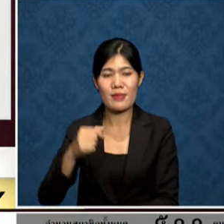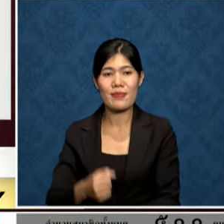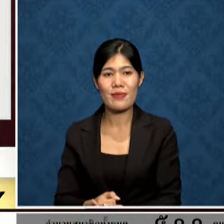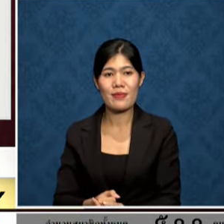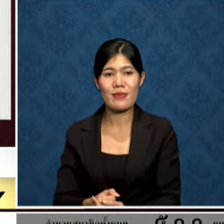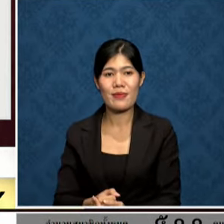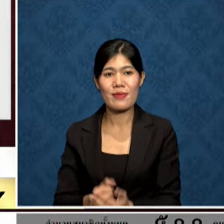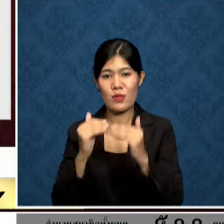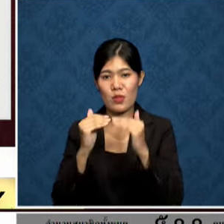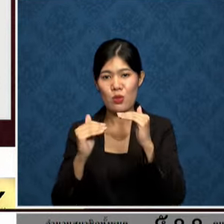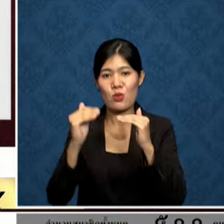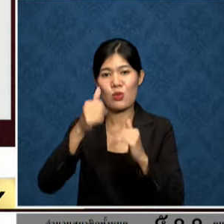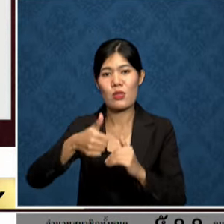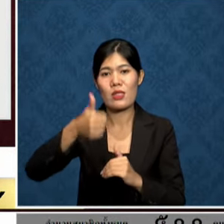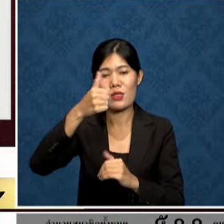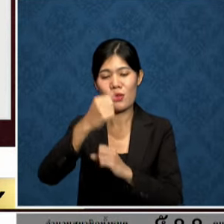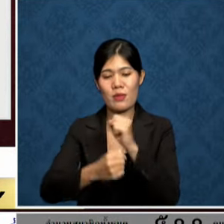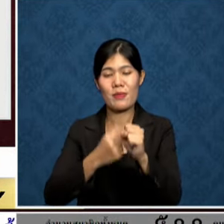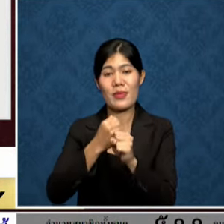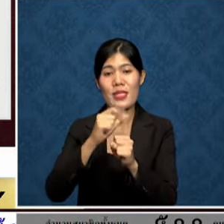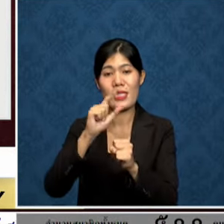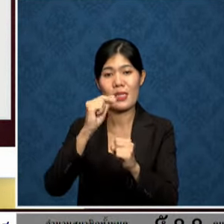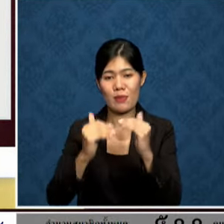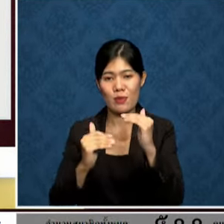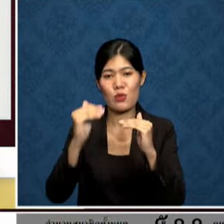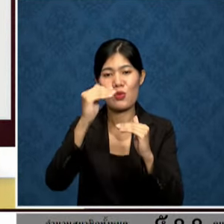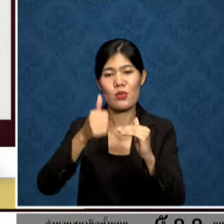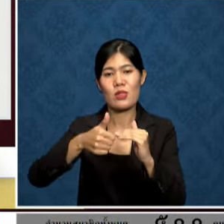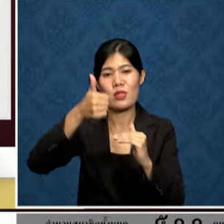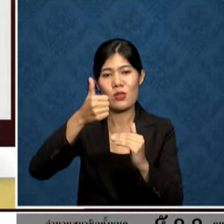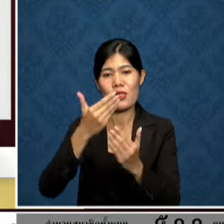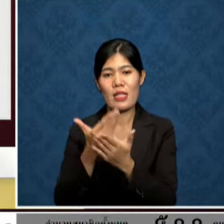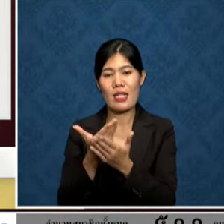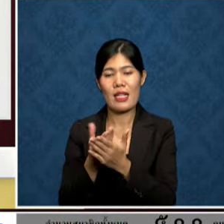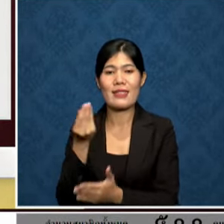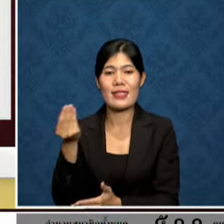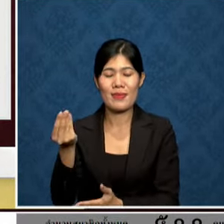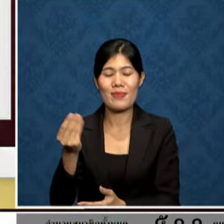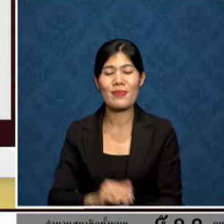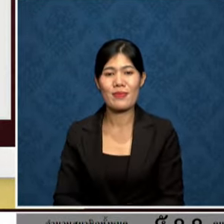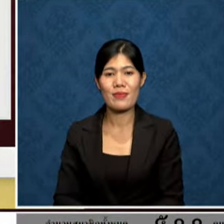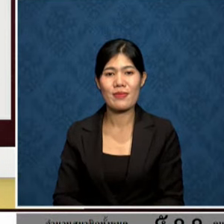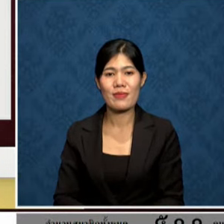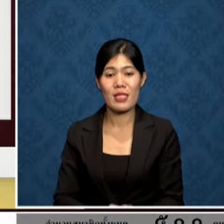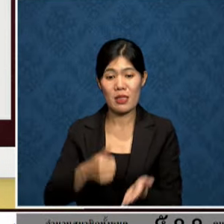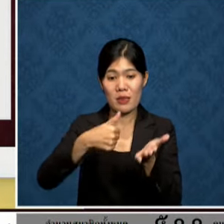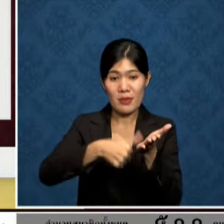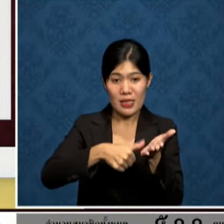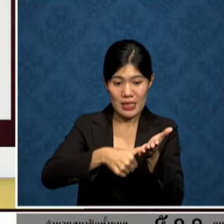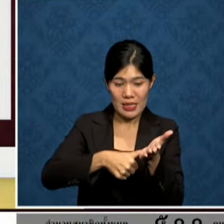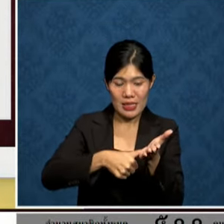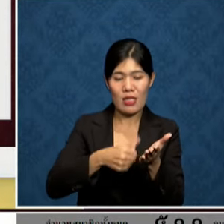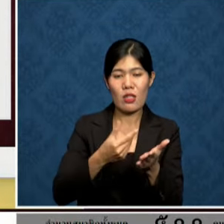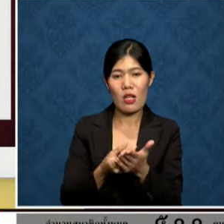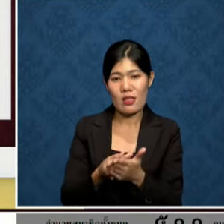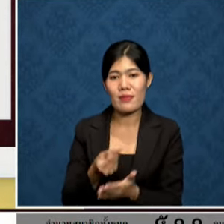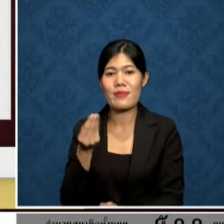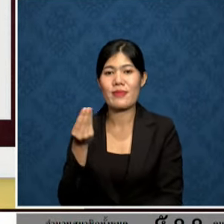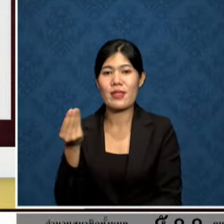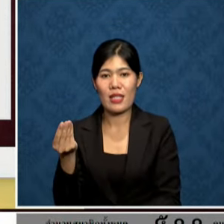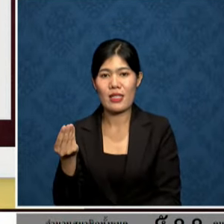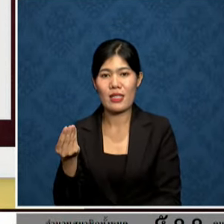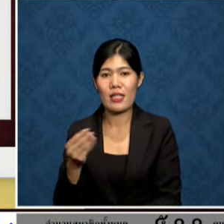สูงที่สุดในรอบ 20ปีค่ะท่านประธานท่านประธานก็น่าจะเคยกู้เงินนะคะมีหนี้ก็ต้องใช้ใช่มั้ยคะใช้ดอกอย่างเดียวต้นไม่ลดเป็น